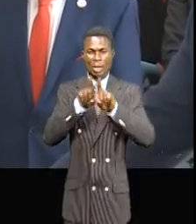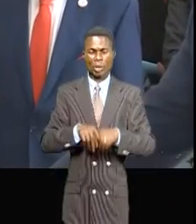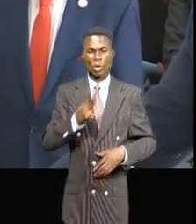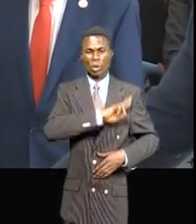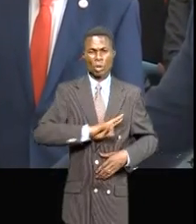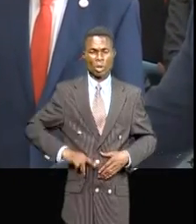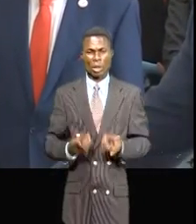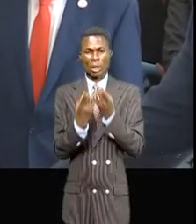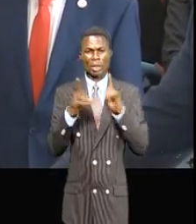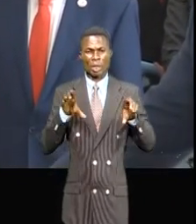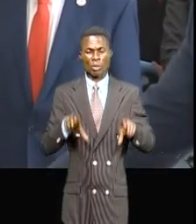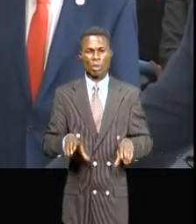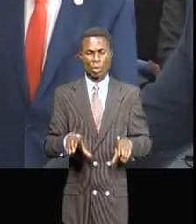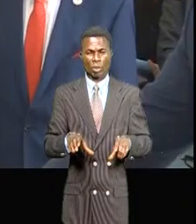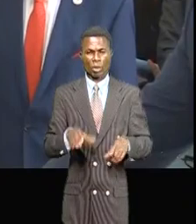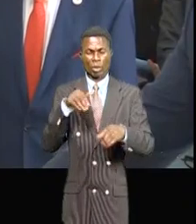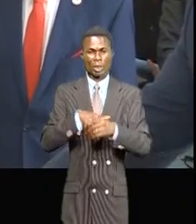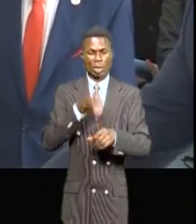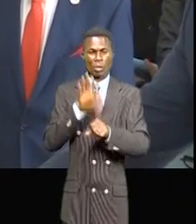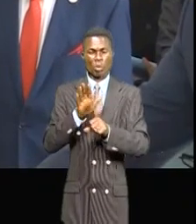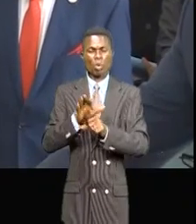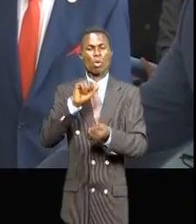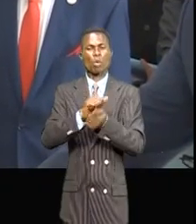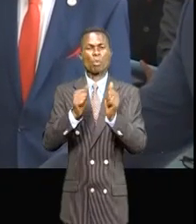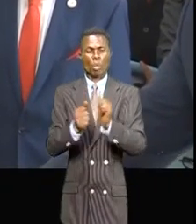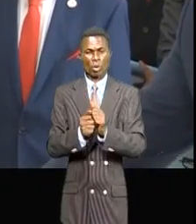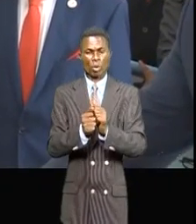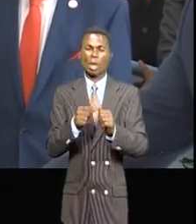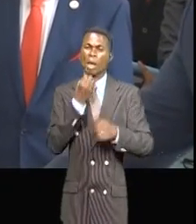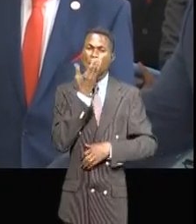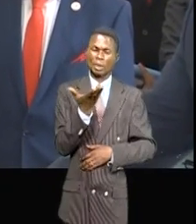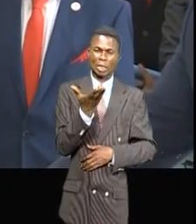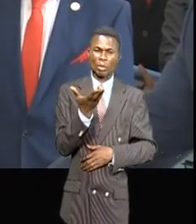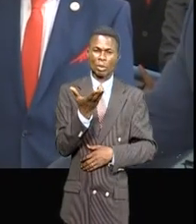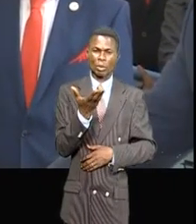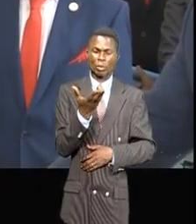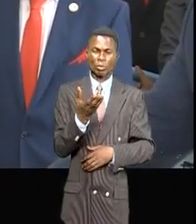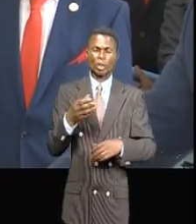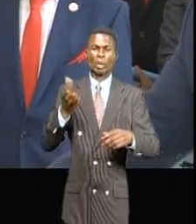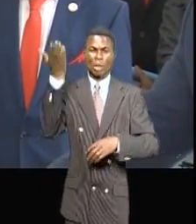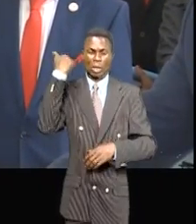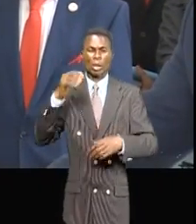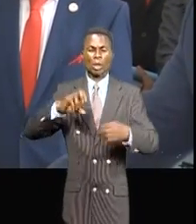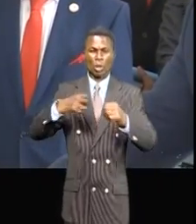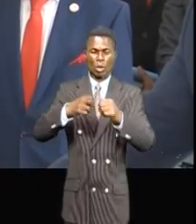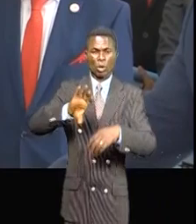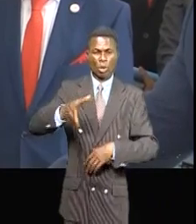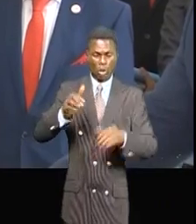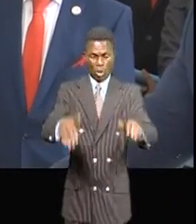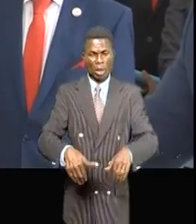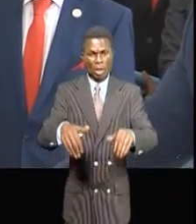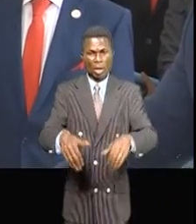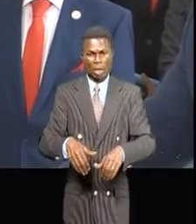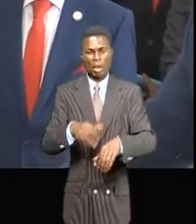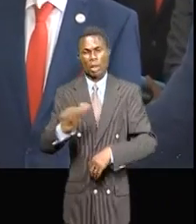démocratique du Congo dans différents domaines comme l'hydraulique, l'agriculture